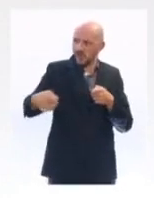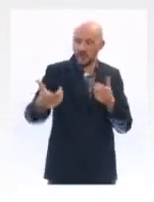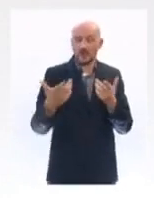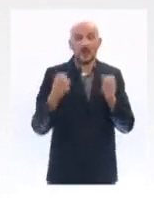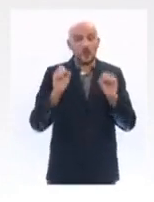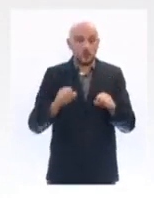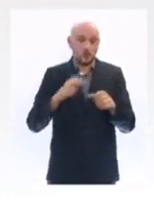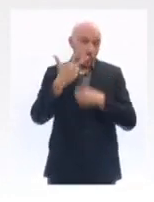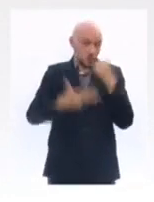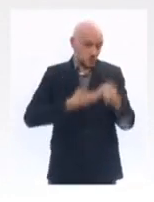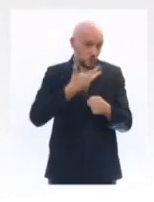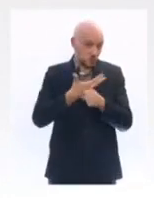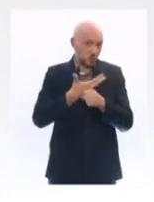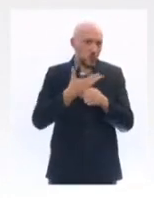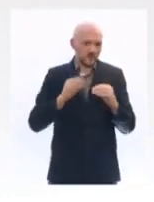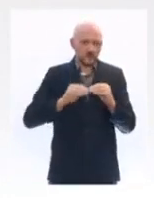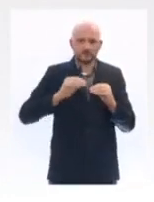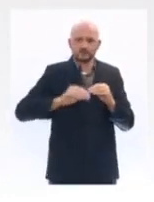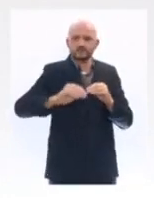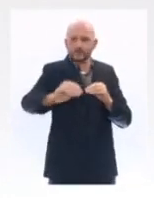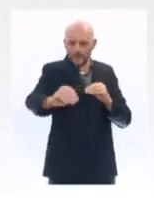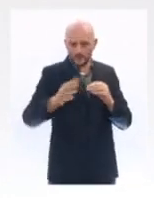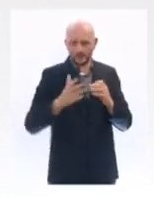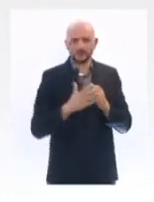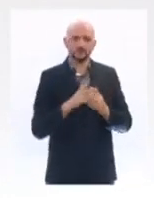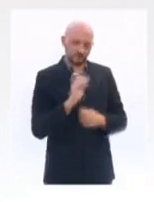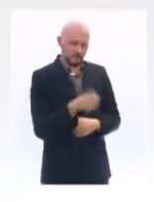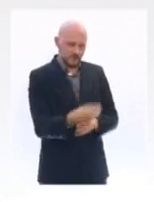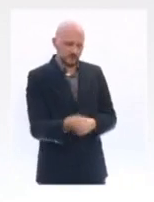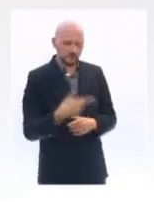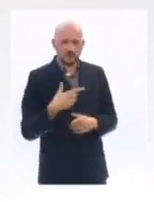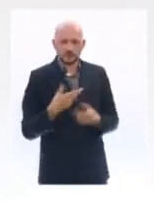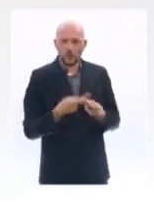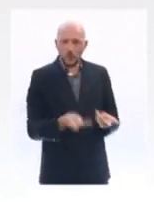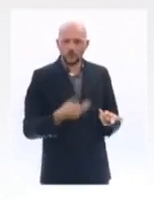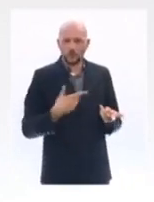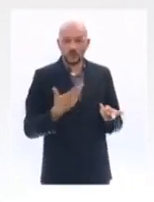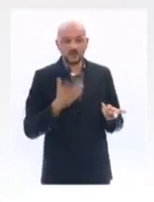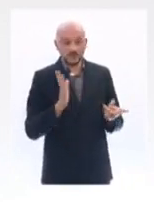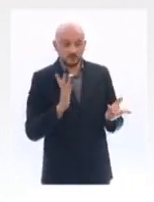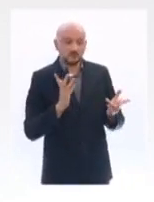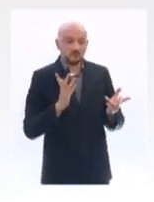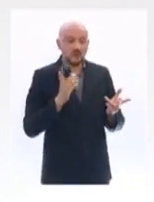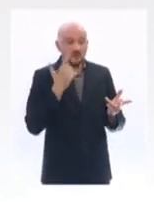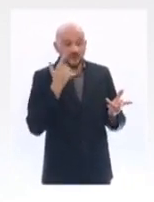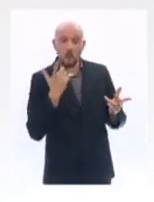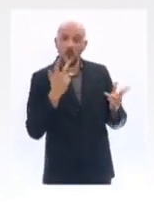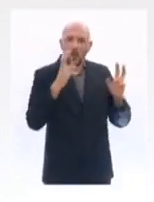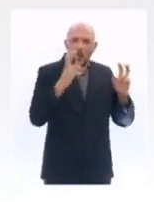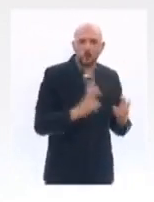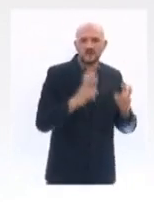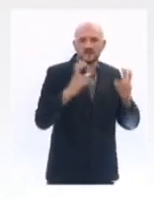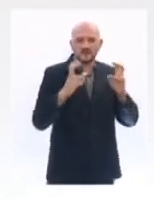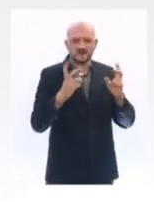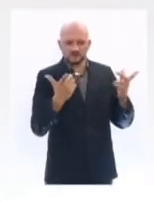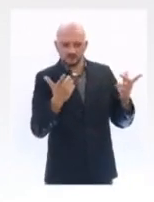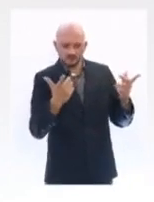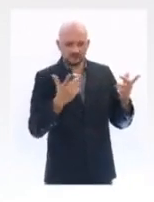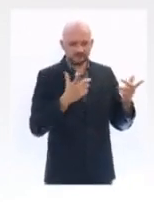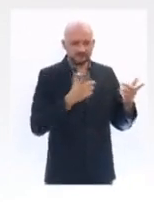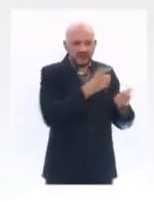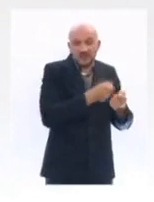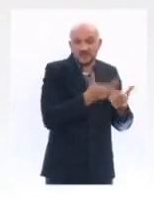massivement renforcé, les prêts garantis par l'État et les prêts directs de l'État que nous mettons en place. Comme